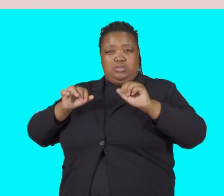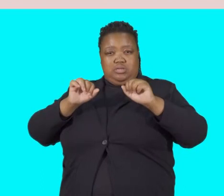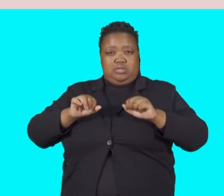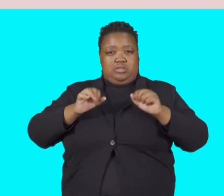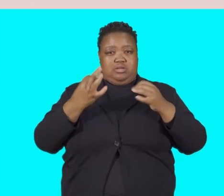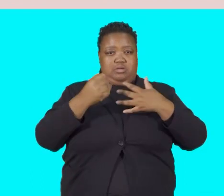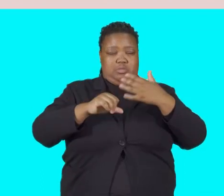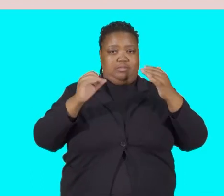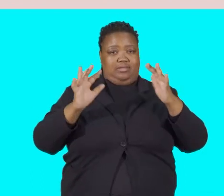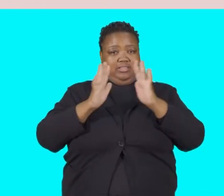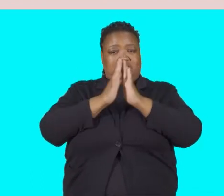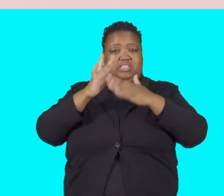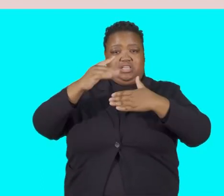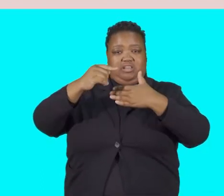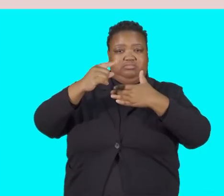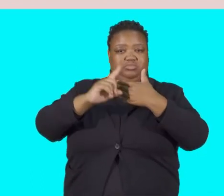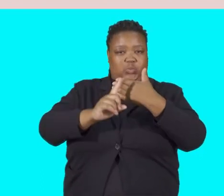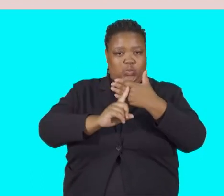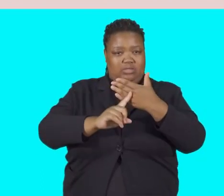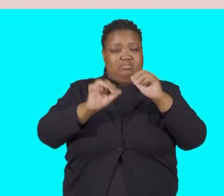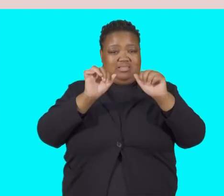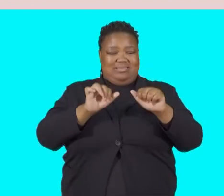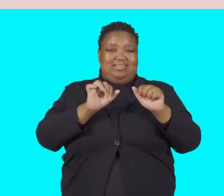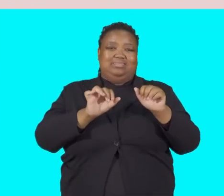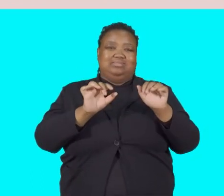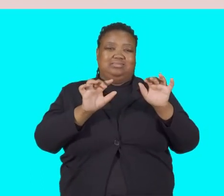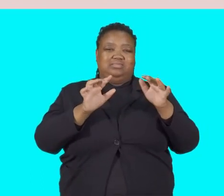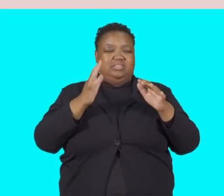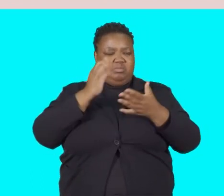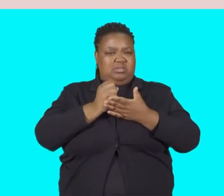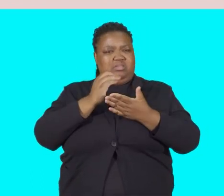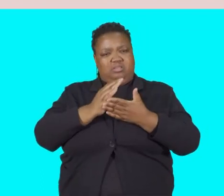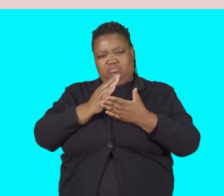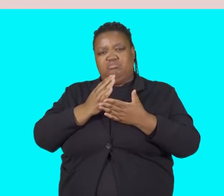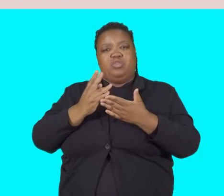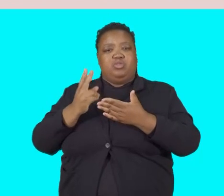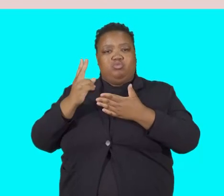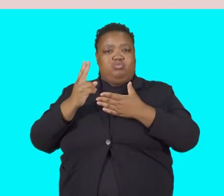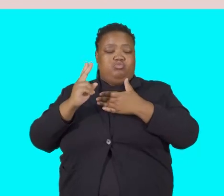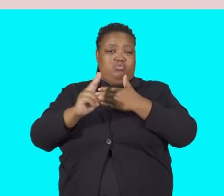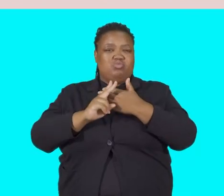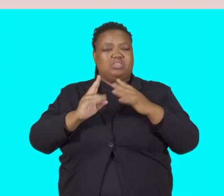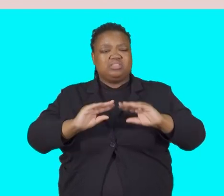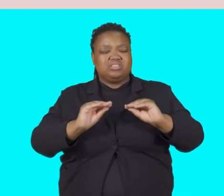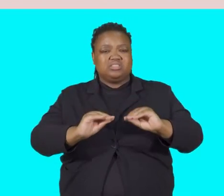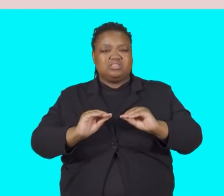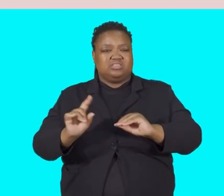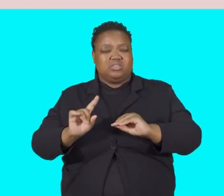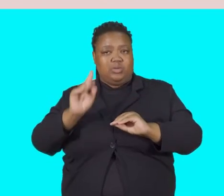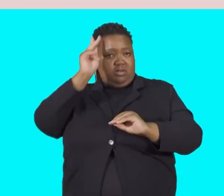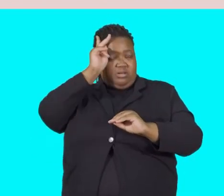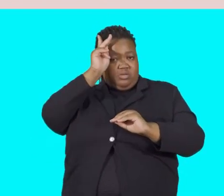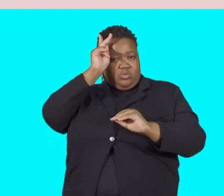bam into kokubana kwiveki ezimbini zeziphi izakhono ezifanele baziyenziwa nolwazi olushicilelweyo olunothi lenziwe